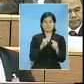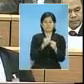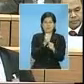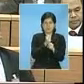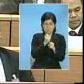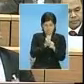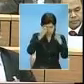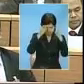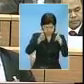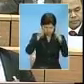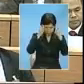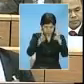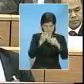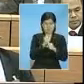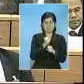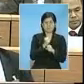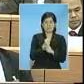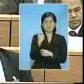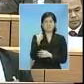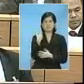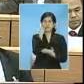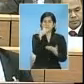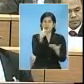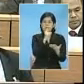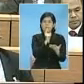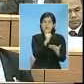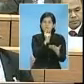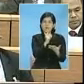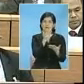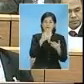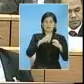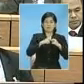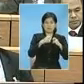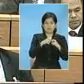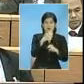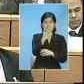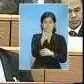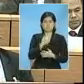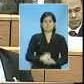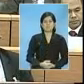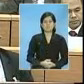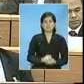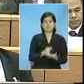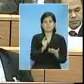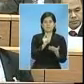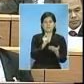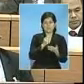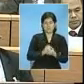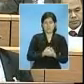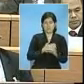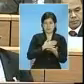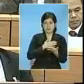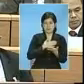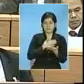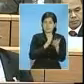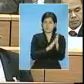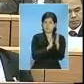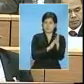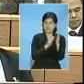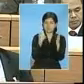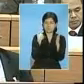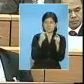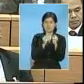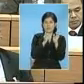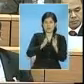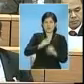ต่อให้ใครประชดประชันเน็บแนนไงท่านไม่สนครับทำงานแก้ปัญหาคนไทยอย่างเดียวท่านได้รับการชื่นชมชื่นชอบจากคน